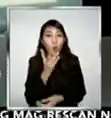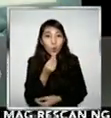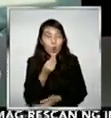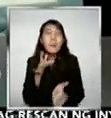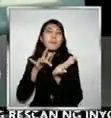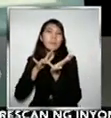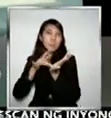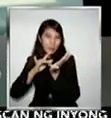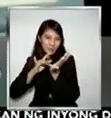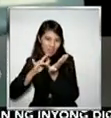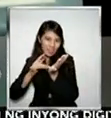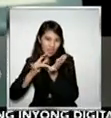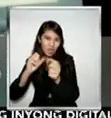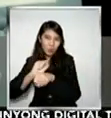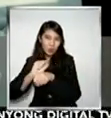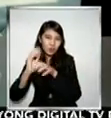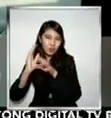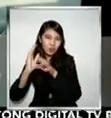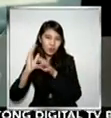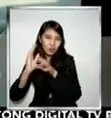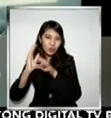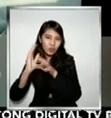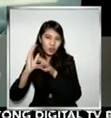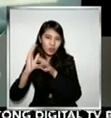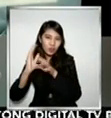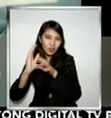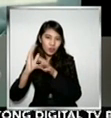ospital. Sa totoo lang daw, miss na ni